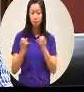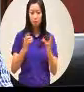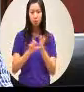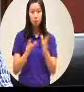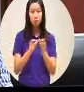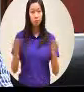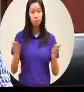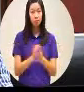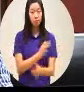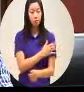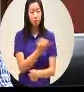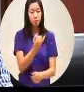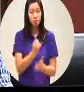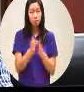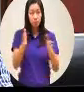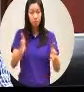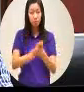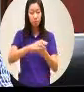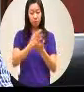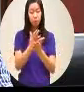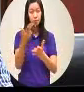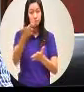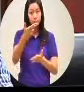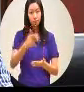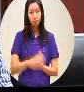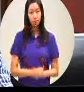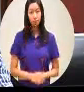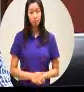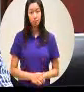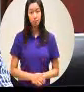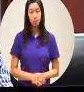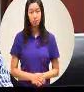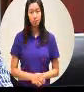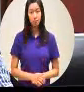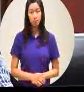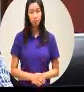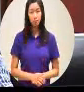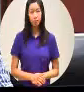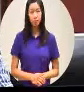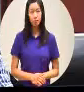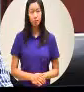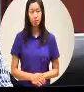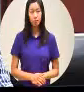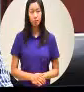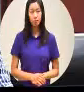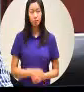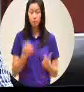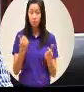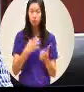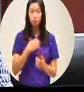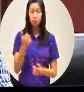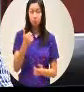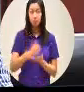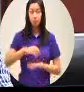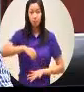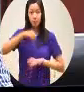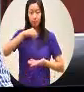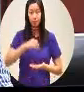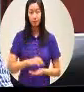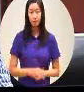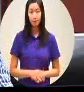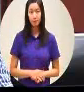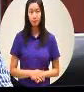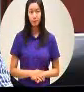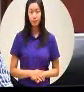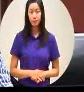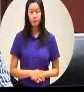想陈议员他针对这个七项的部分哈，其实就像刚吴怡正吴议员讲，